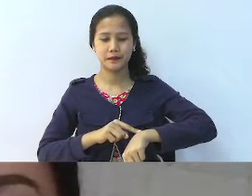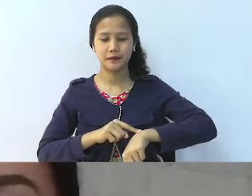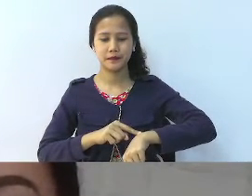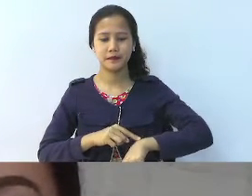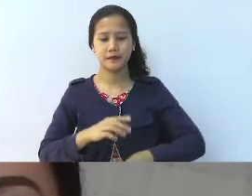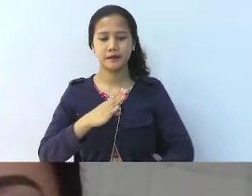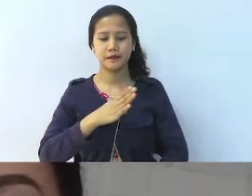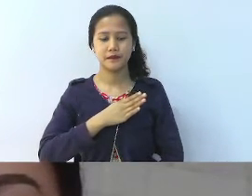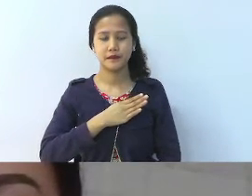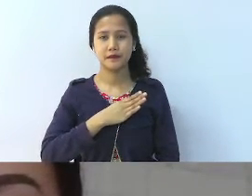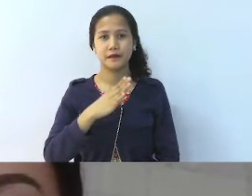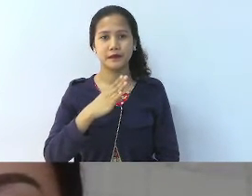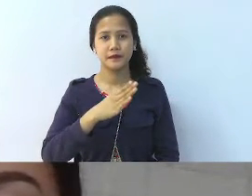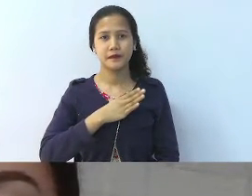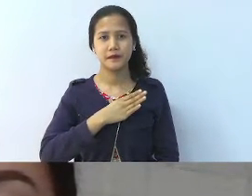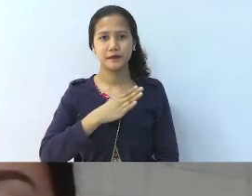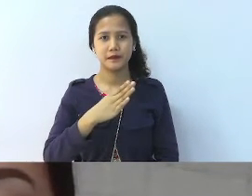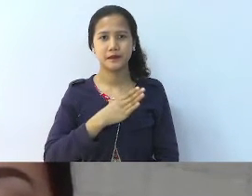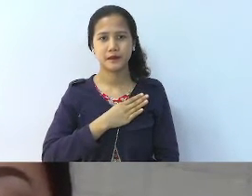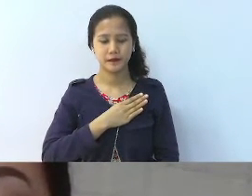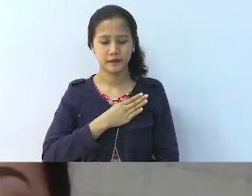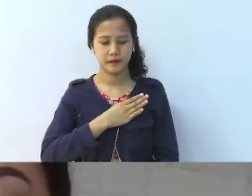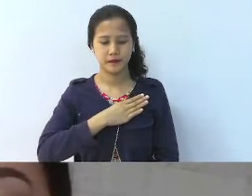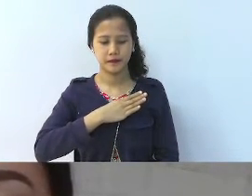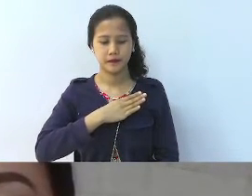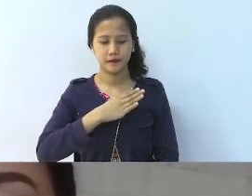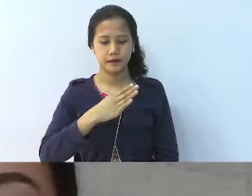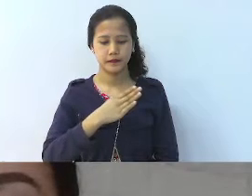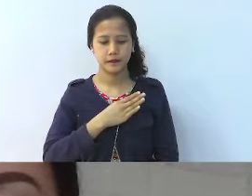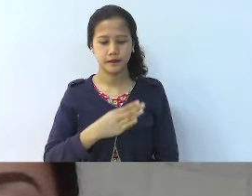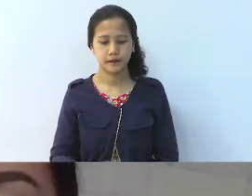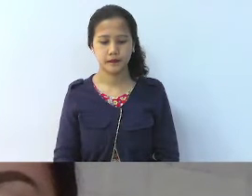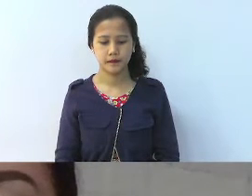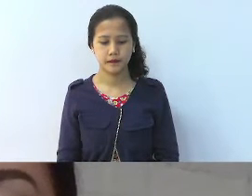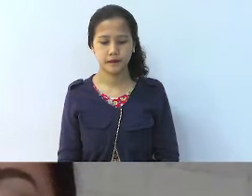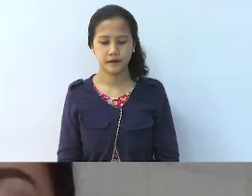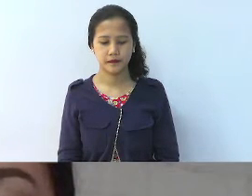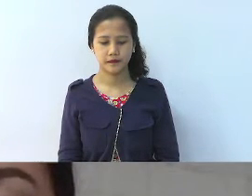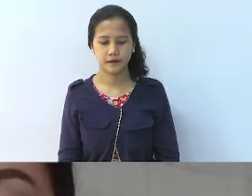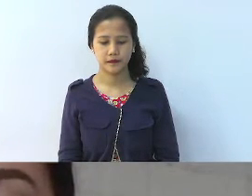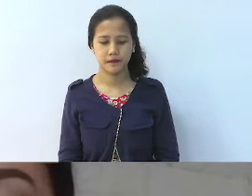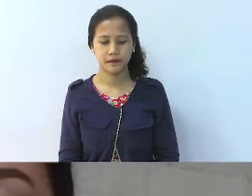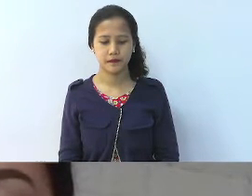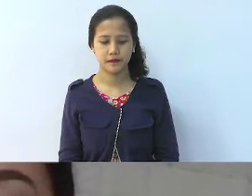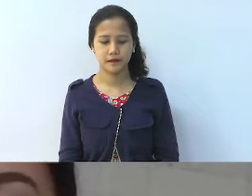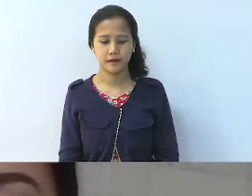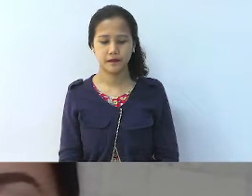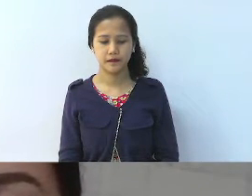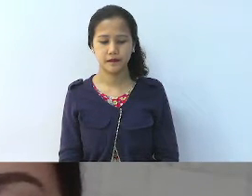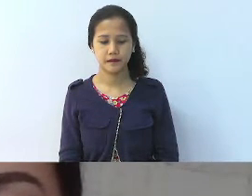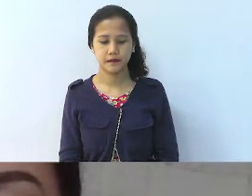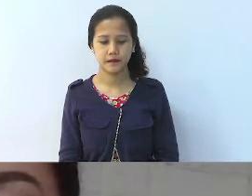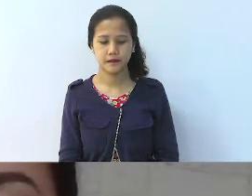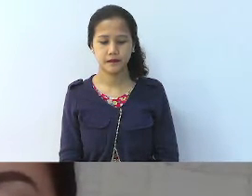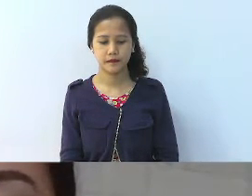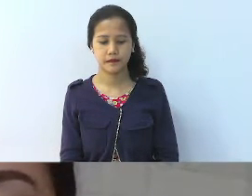Ang gagawin nyo po, una is hihinga lang po kayo. Deep breaths lang po, 6 na beses.